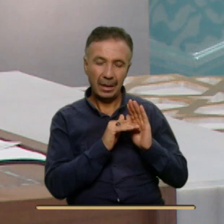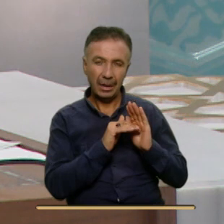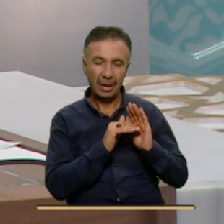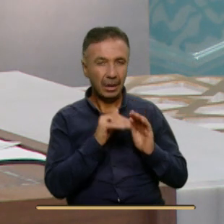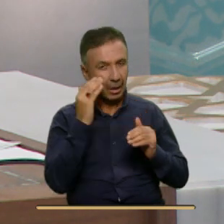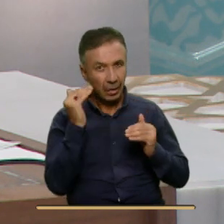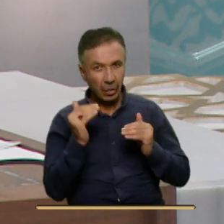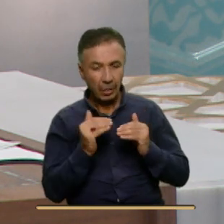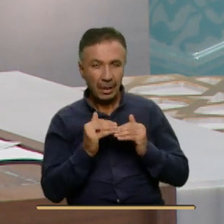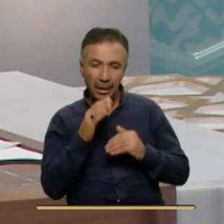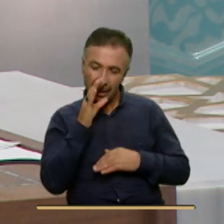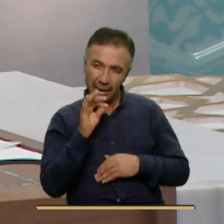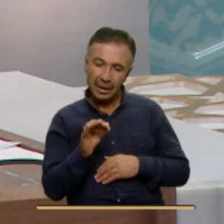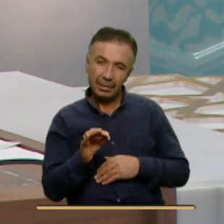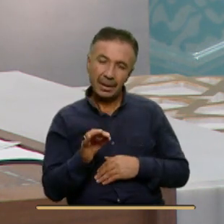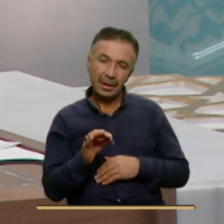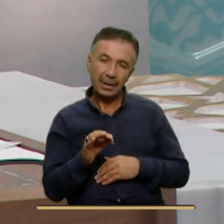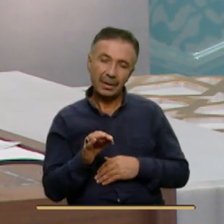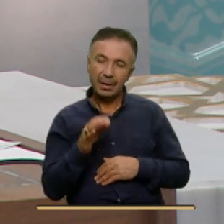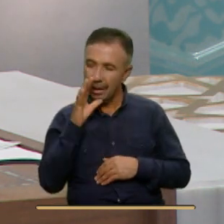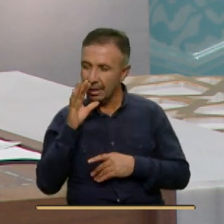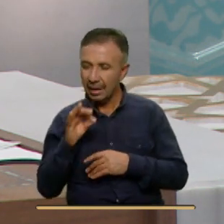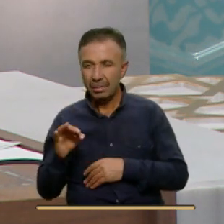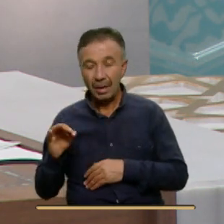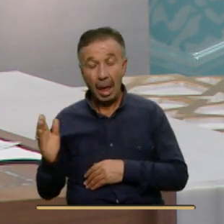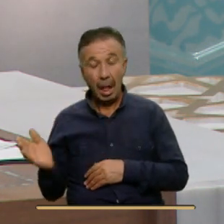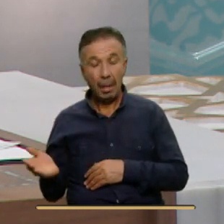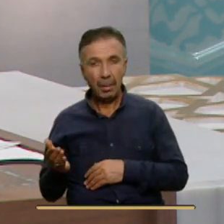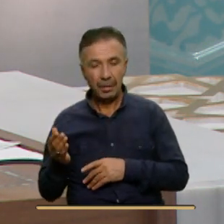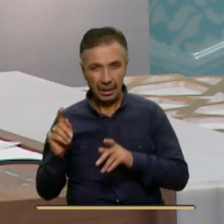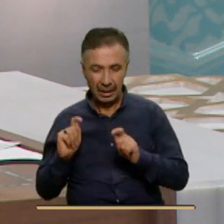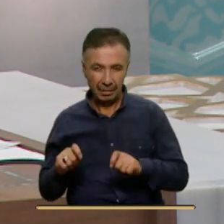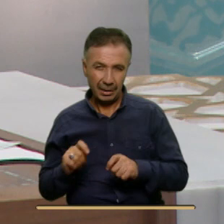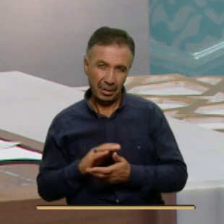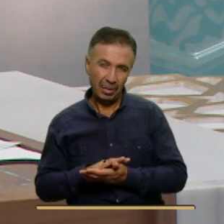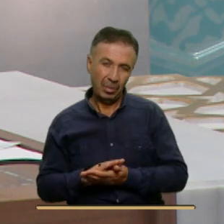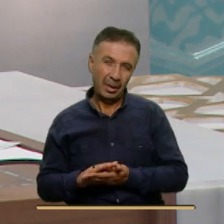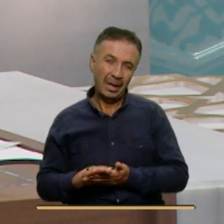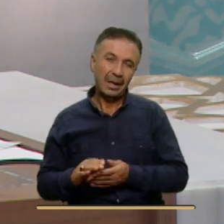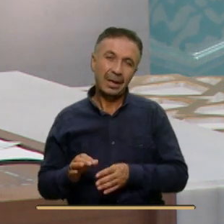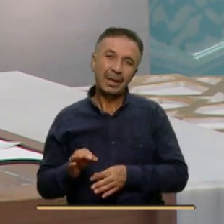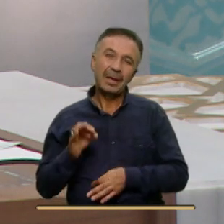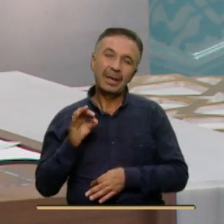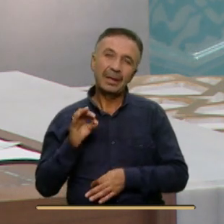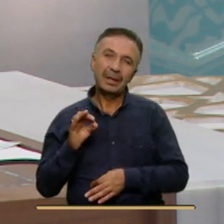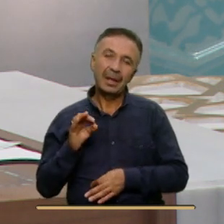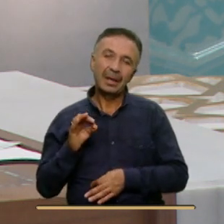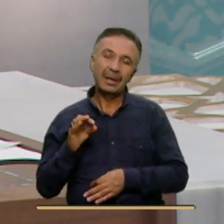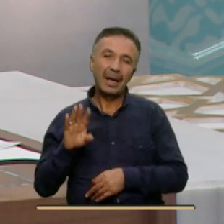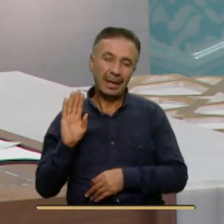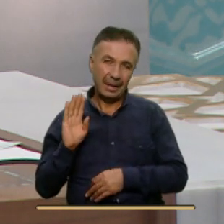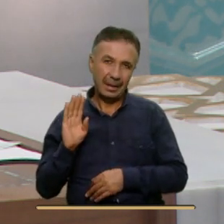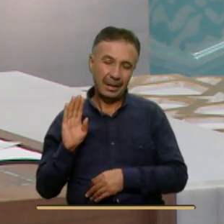etmek, kimsenin kimseyi umursamadığı bir düzen insani değildir.